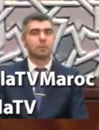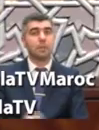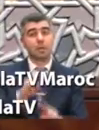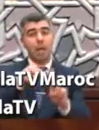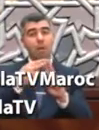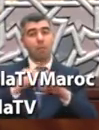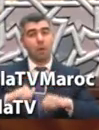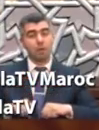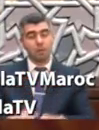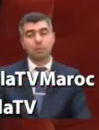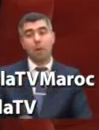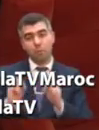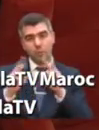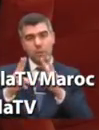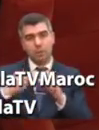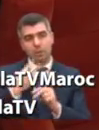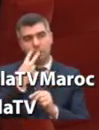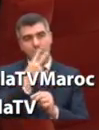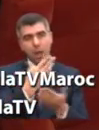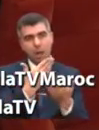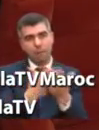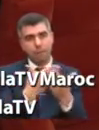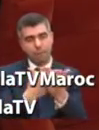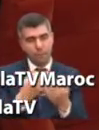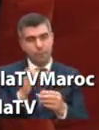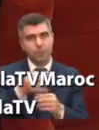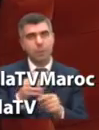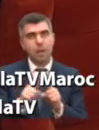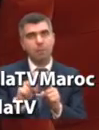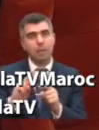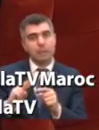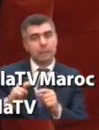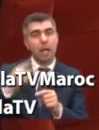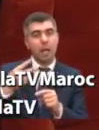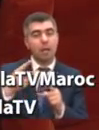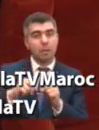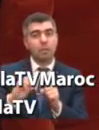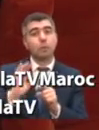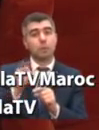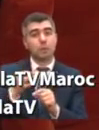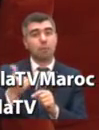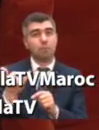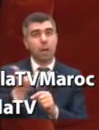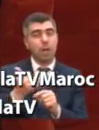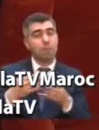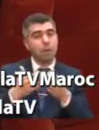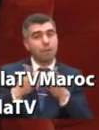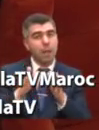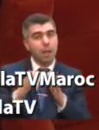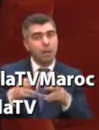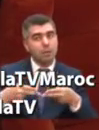فعلا احنا قمنا بتقييم واكتشفنا بانه نحتاج الى مرحله ثانيه لتاهيل المستعجلات، ولذلك اطلقنا